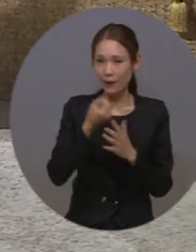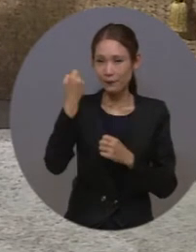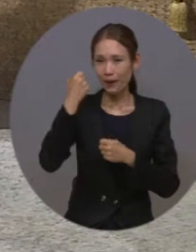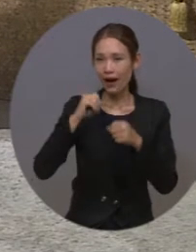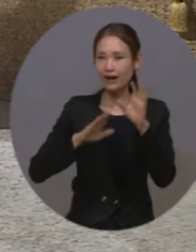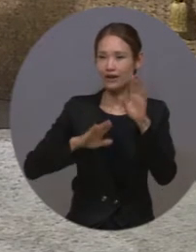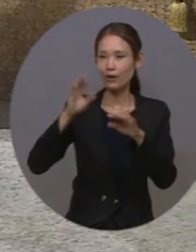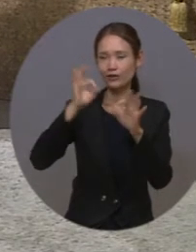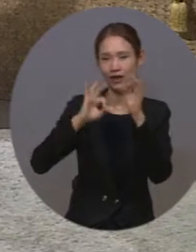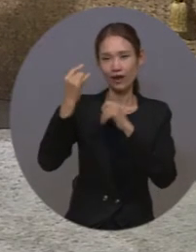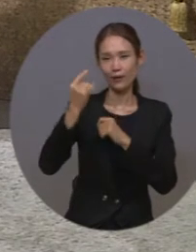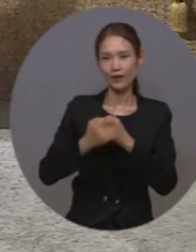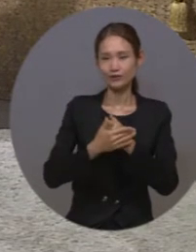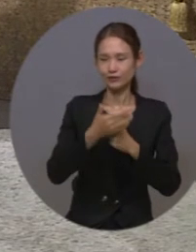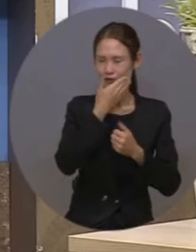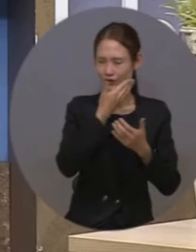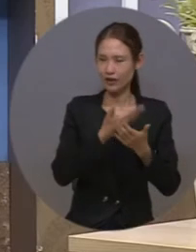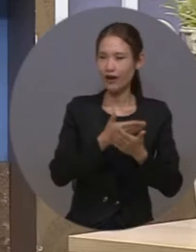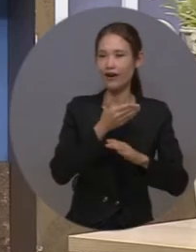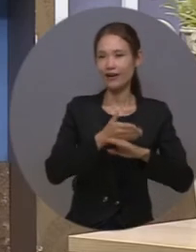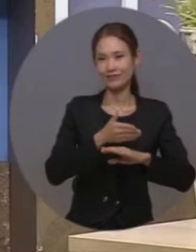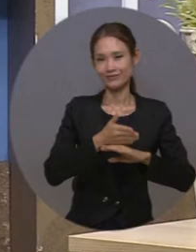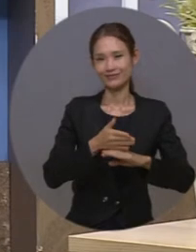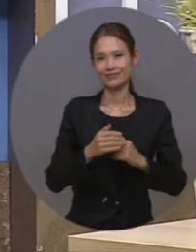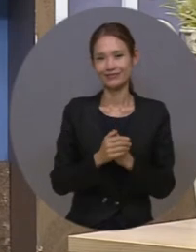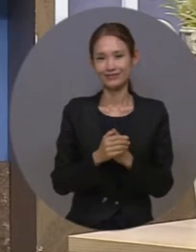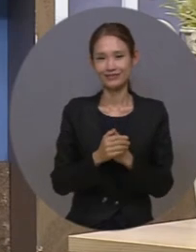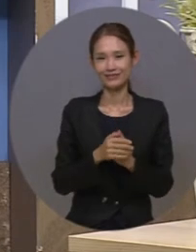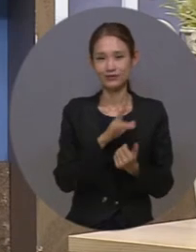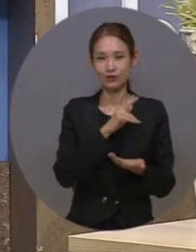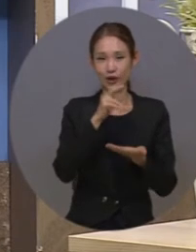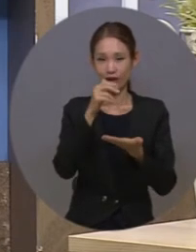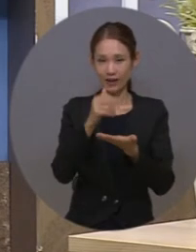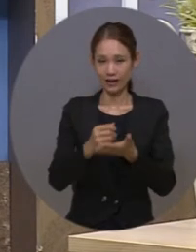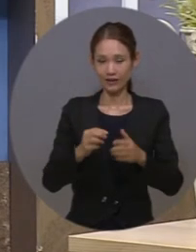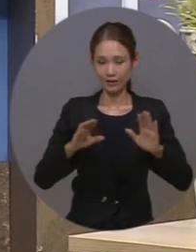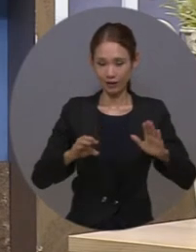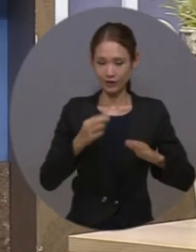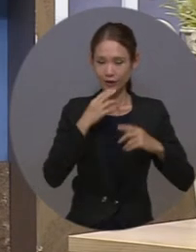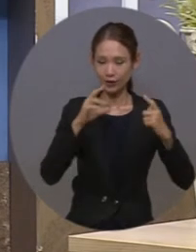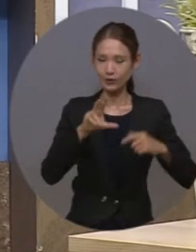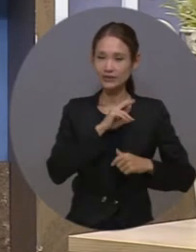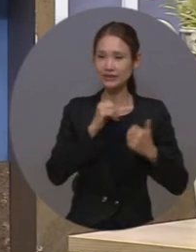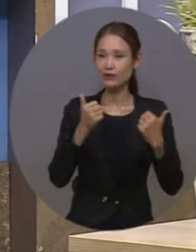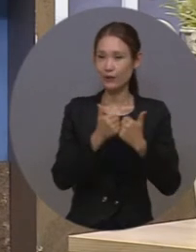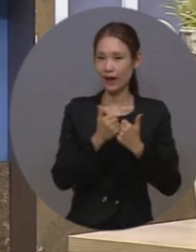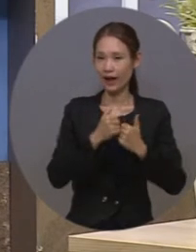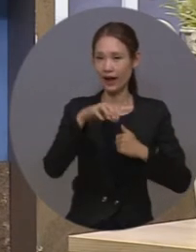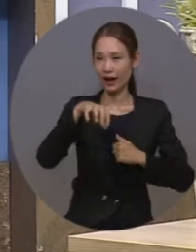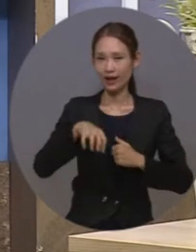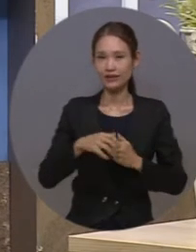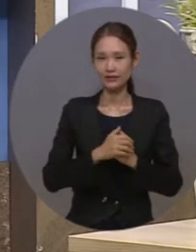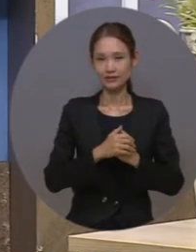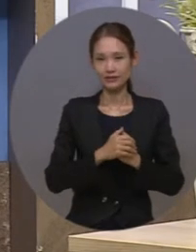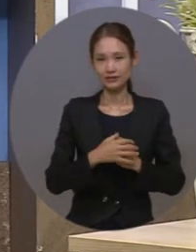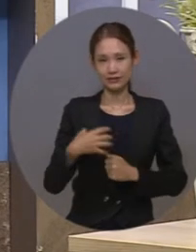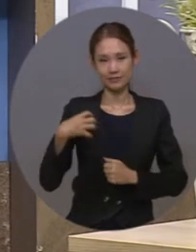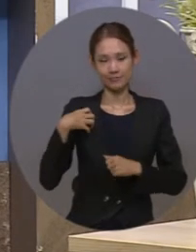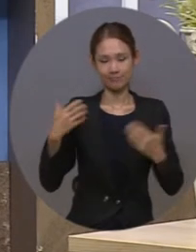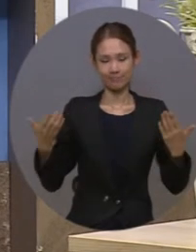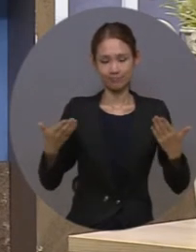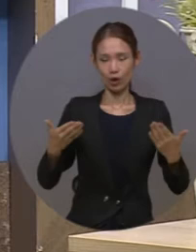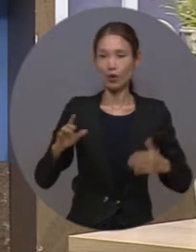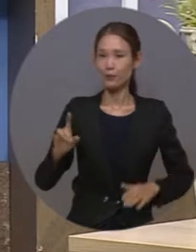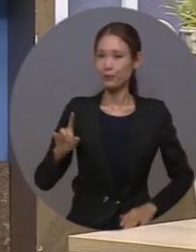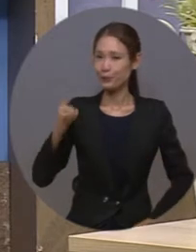해주셔서 대단히 감사합니다. 네, 감사합니다. 네, 그럼 의원님께서는 지금 현재 이 경기도 의회에서 어떤 임무,